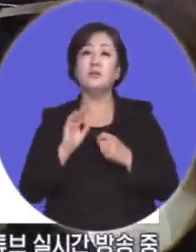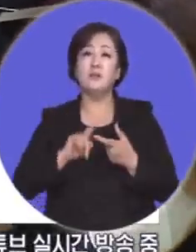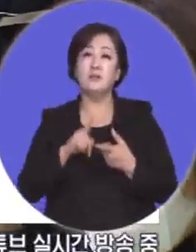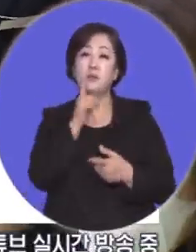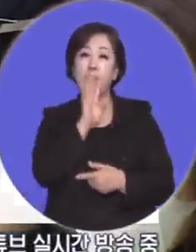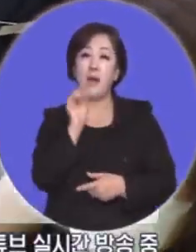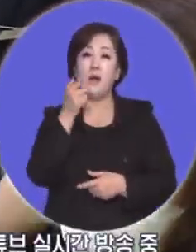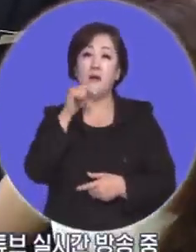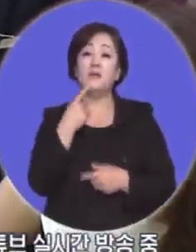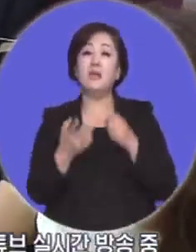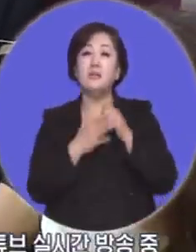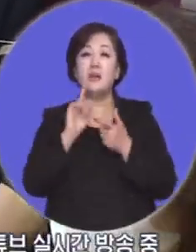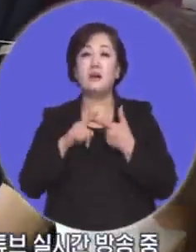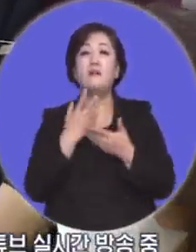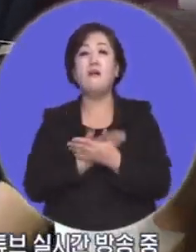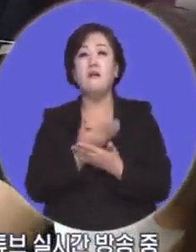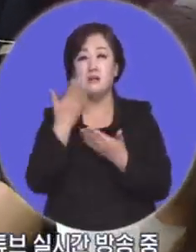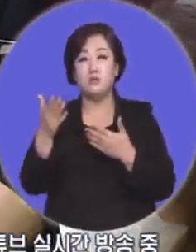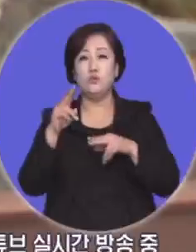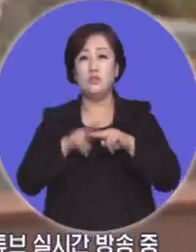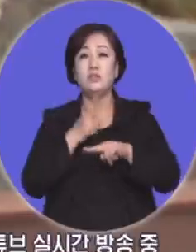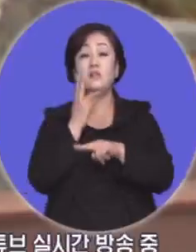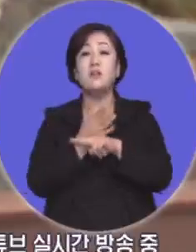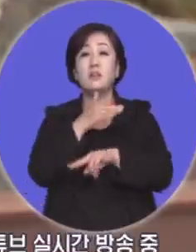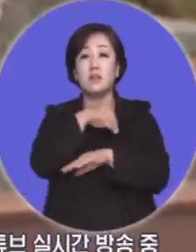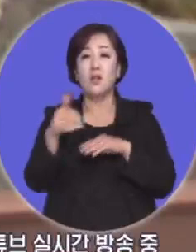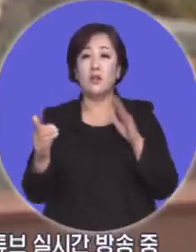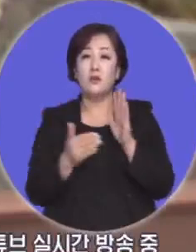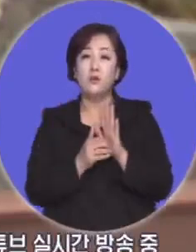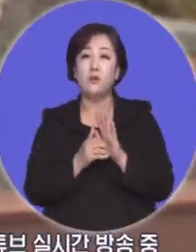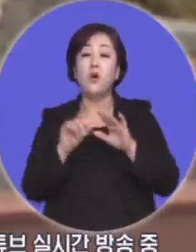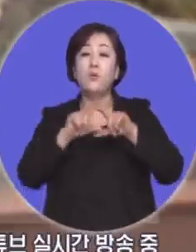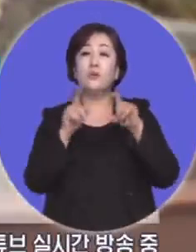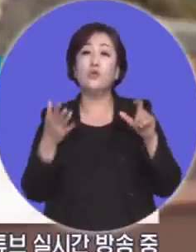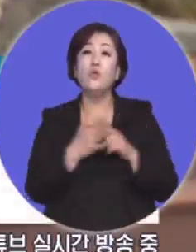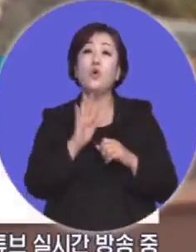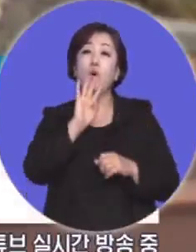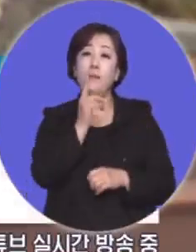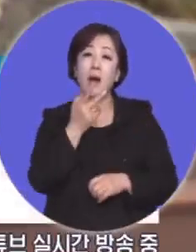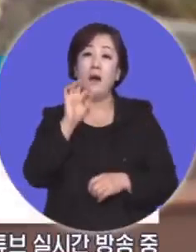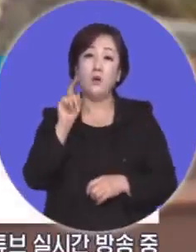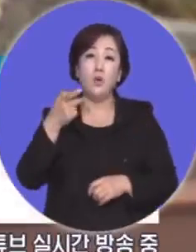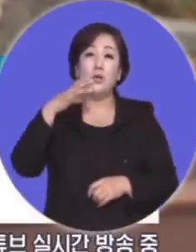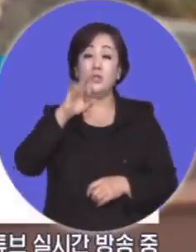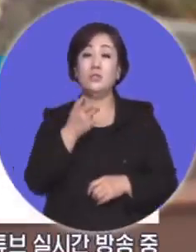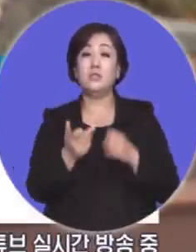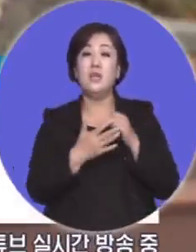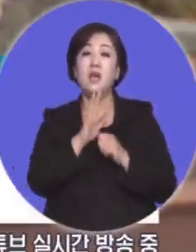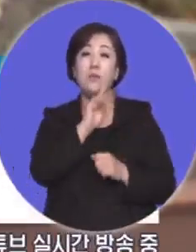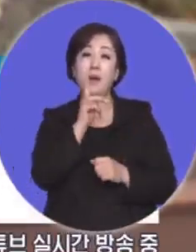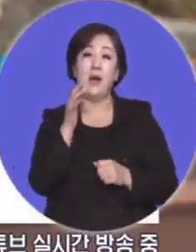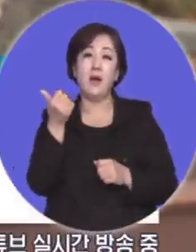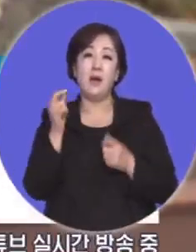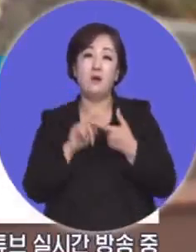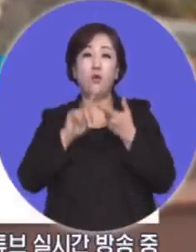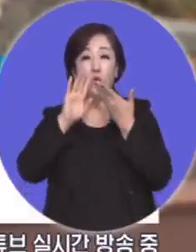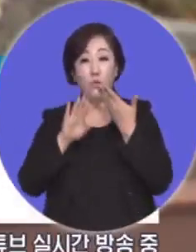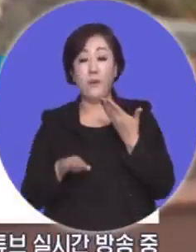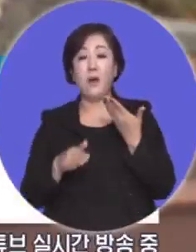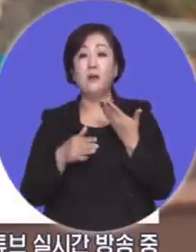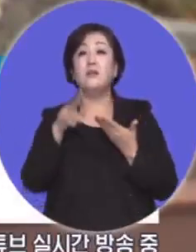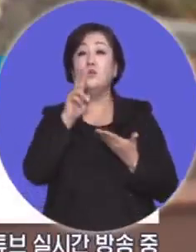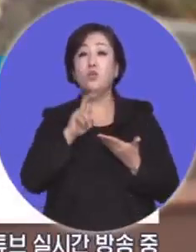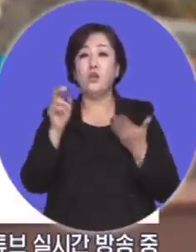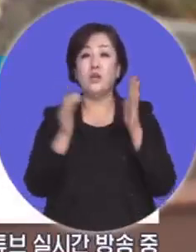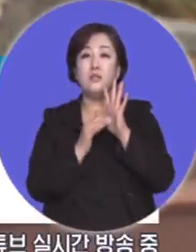마니피칸 무대를 선사할 예정입니다. 바로크 시대를 대표하는 우리 바하의 마그니피칸, 그리고 후반부는